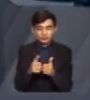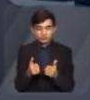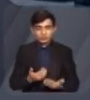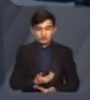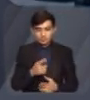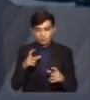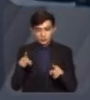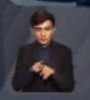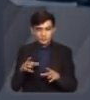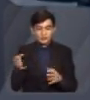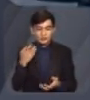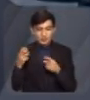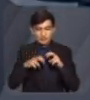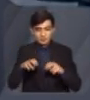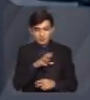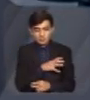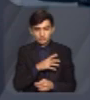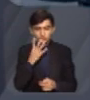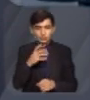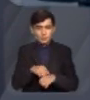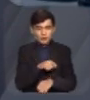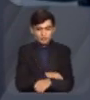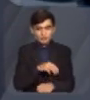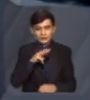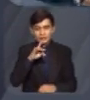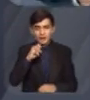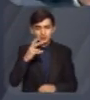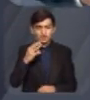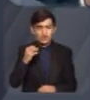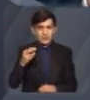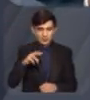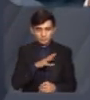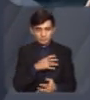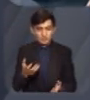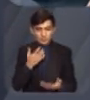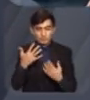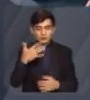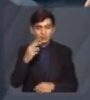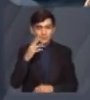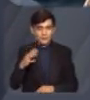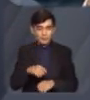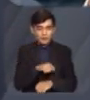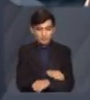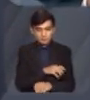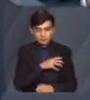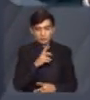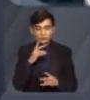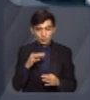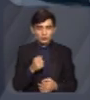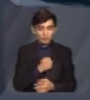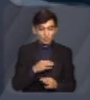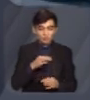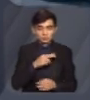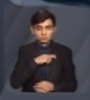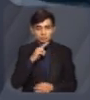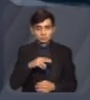ребенка. Они выкопали 4-метровую траншею. Поиски велись на площади 50 квадратных метров. Но, к сожалению, ребенка нашли